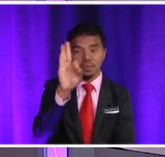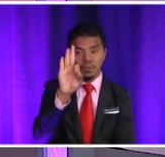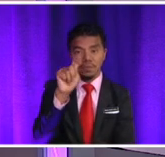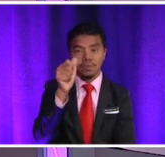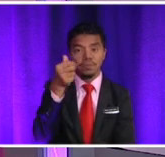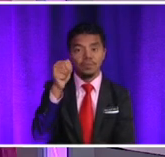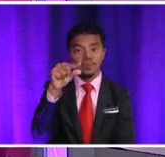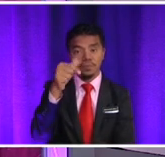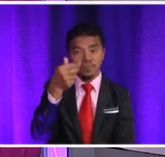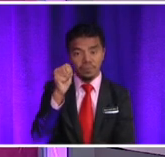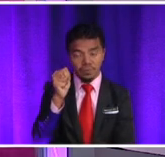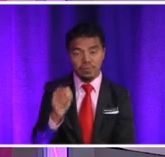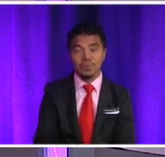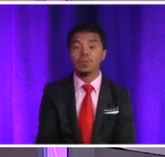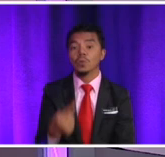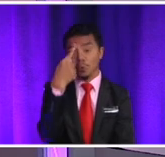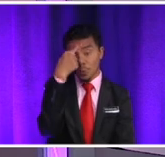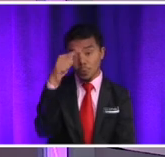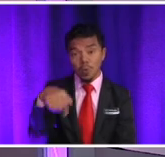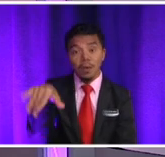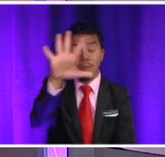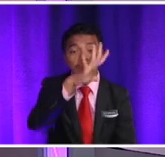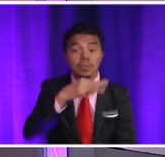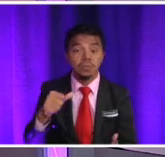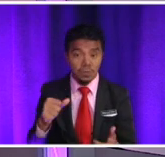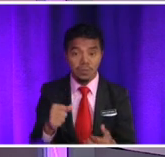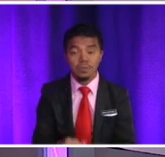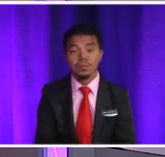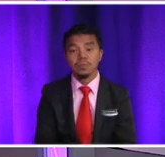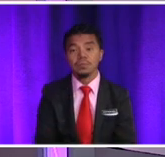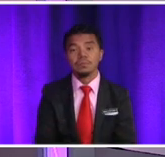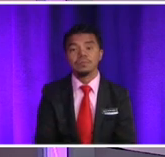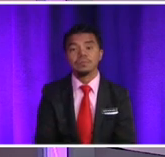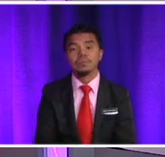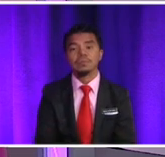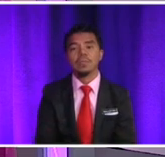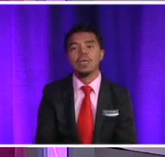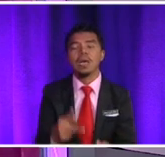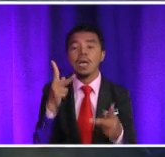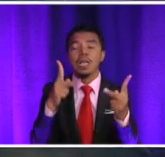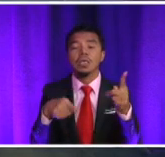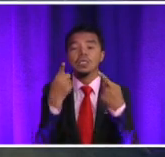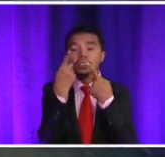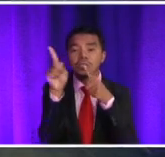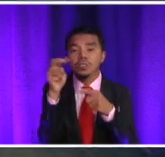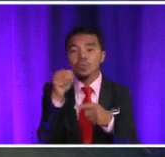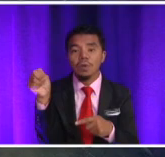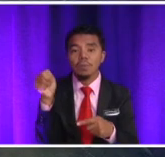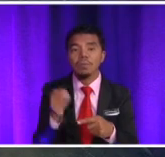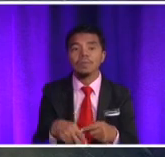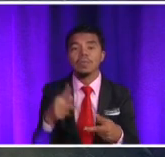semua kalau soal dan itu memerlukan 3 jawaban beri 3 tak perlulah kita